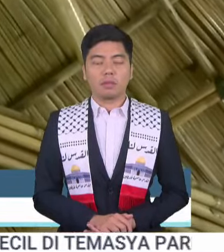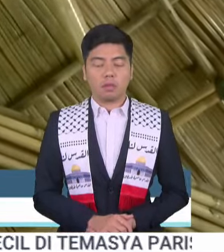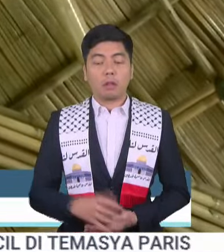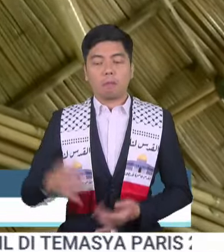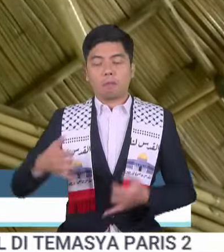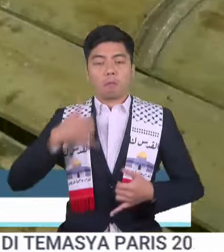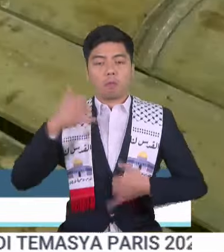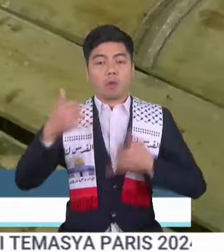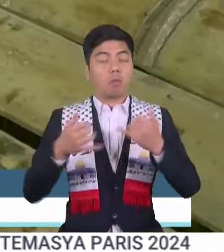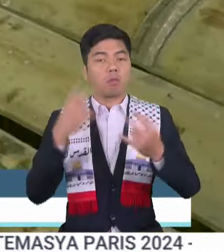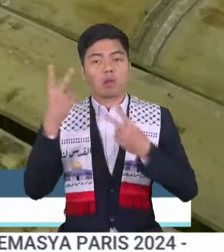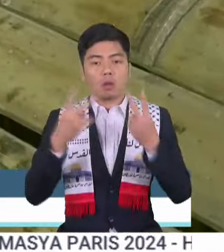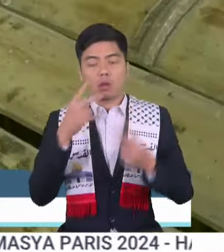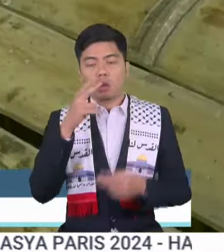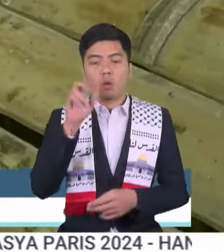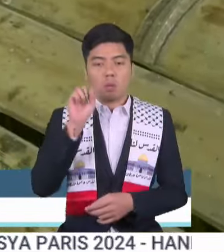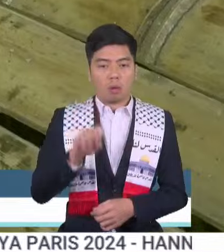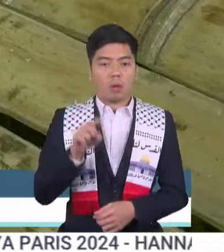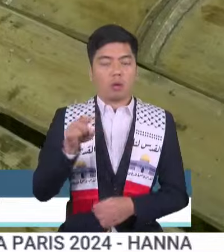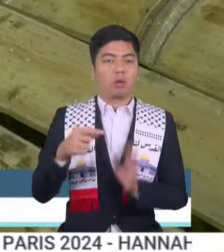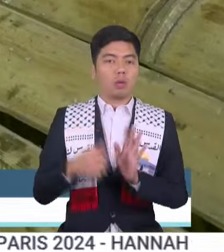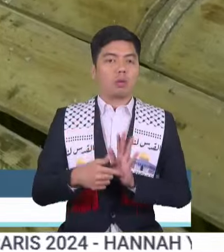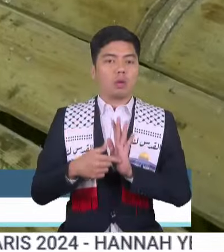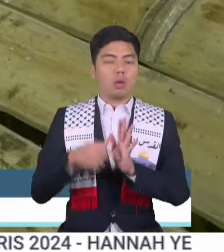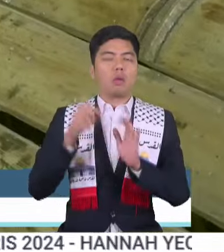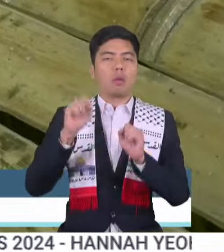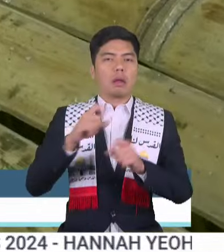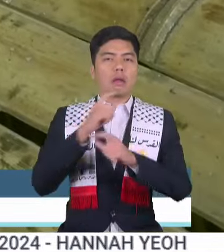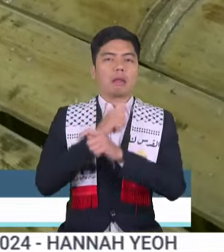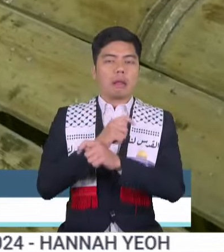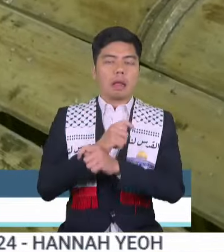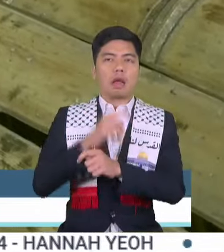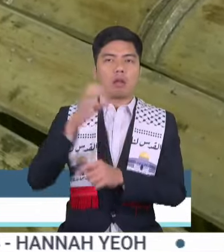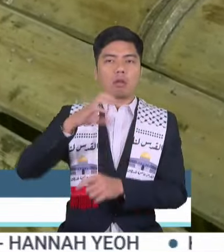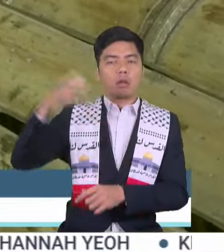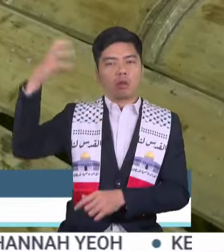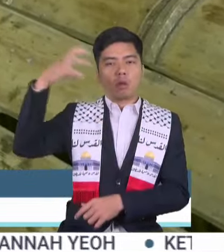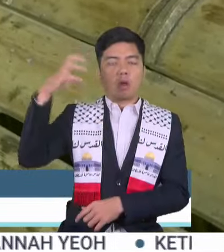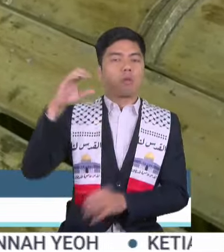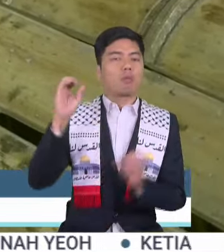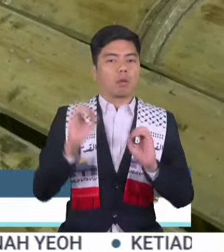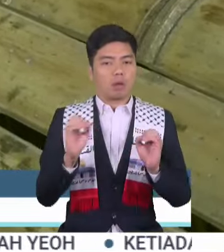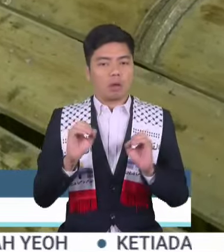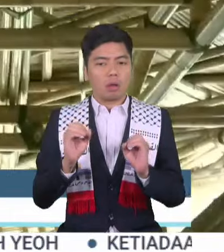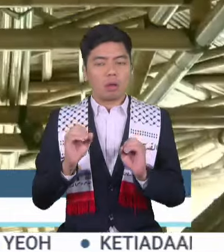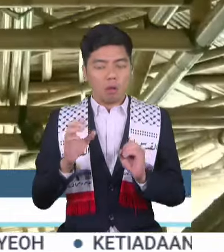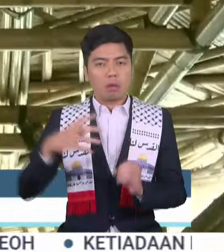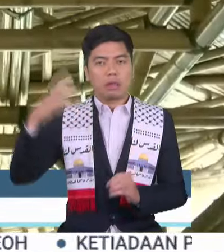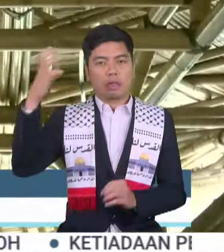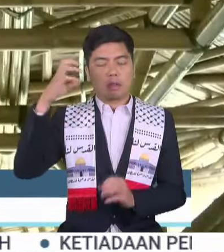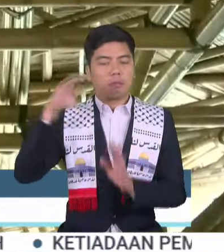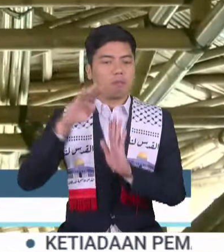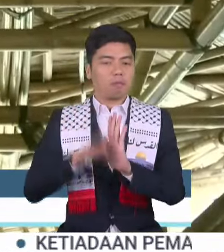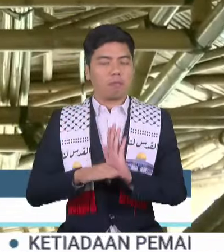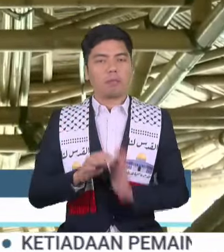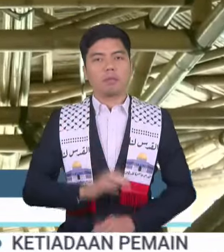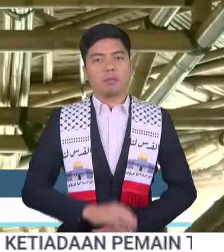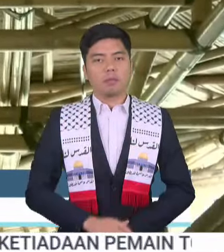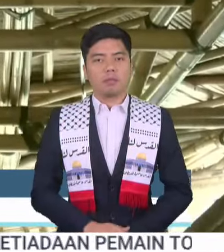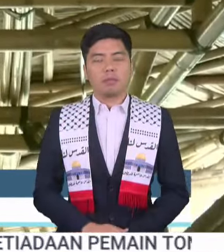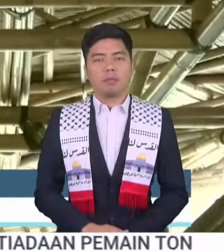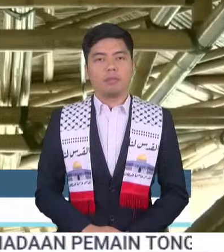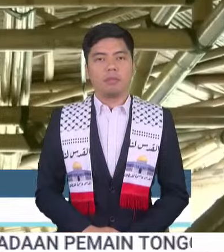Pengunjung menyifatkan pembinaannya dapat mengekalkan suhu dalaman yang selesa, lebih-lebih lagi ketika cuaca panas.